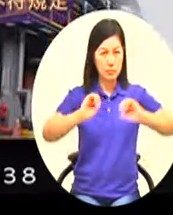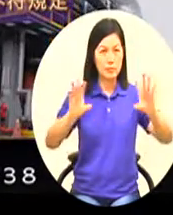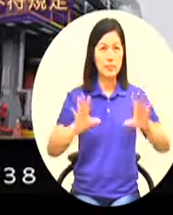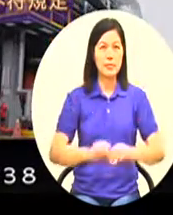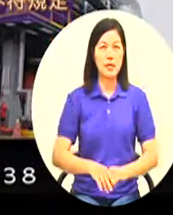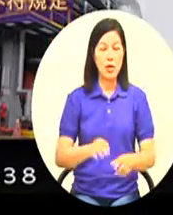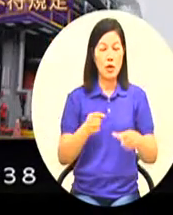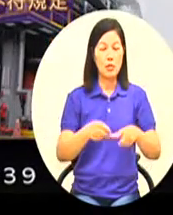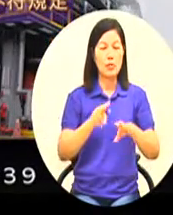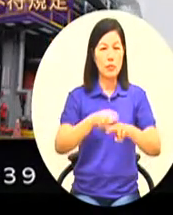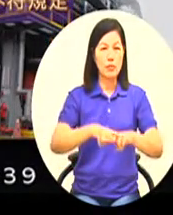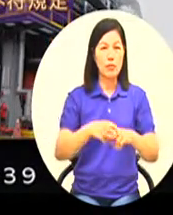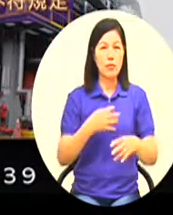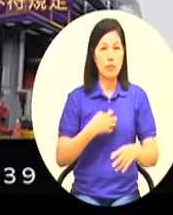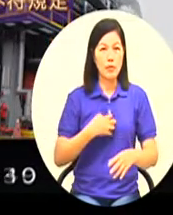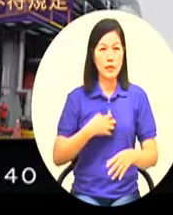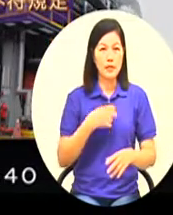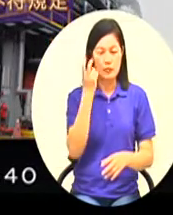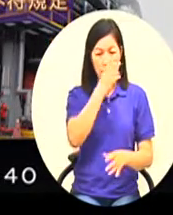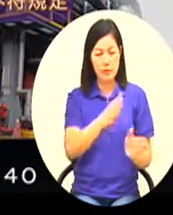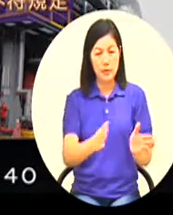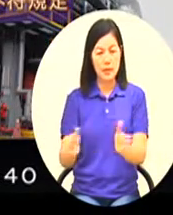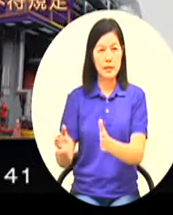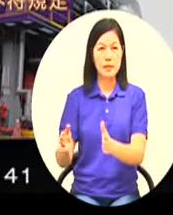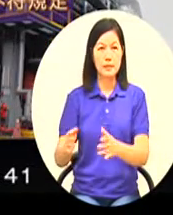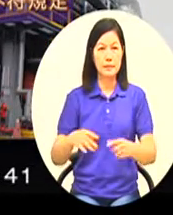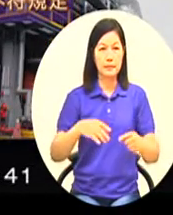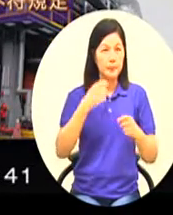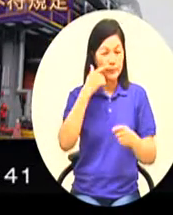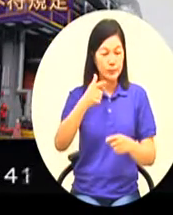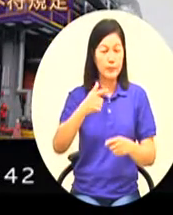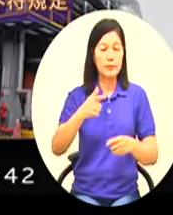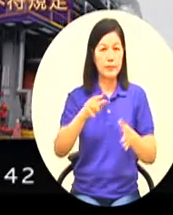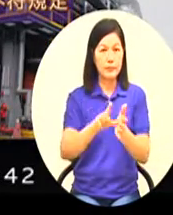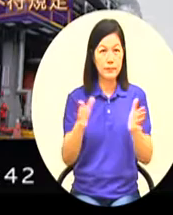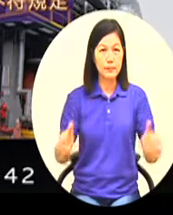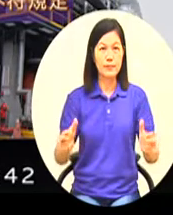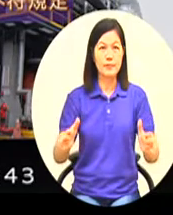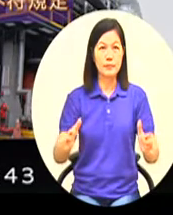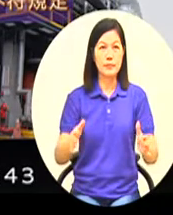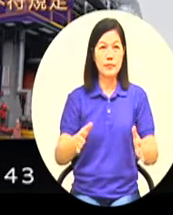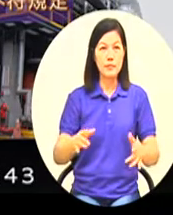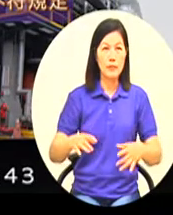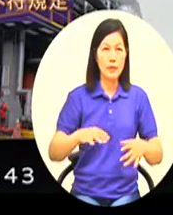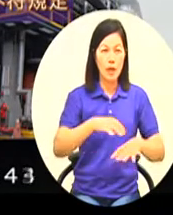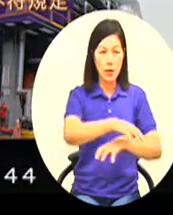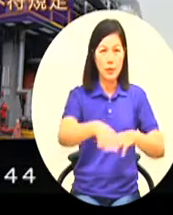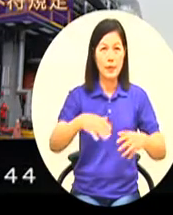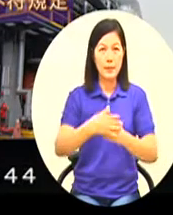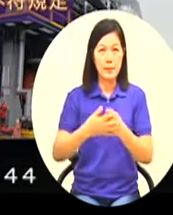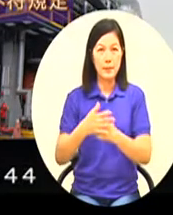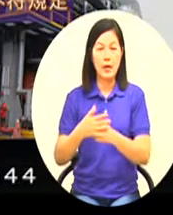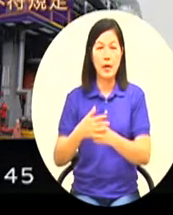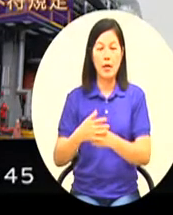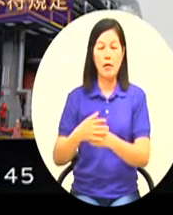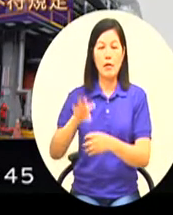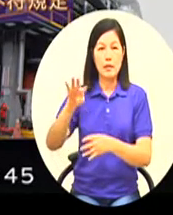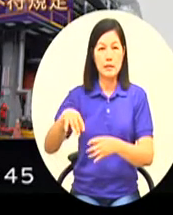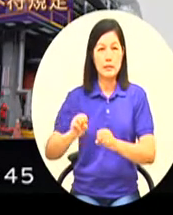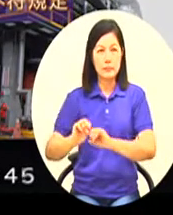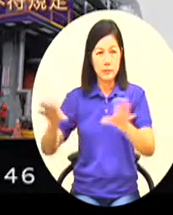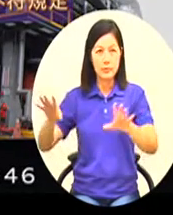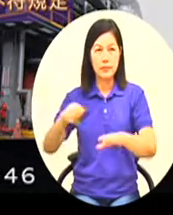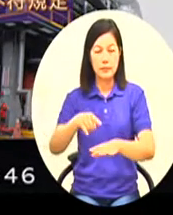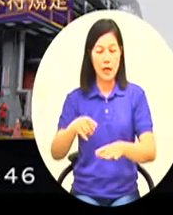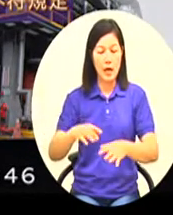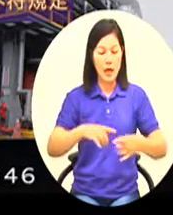共危险物品安全管理方面，每半年会同劳工、公务、环保及经发等相关主管机关进